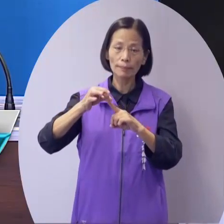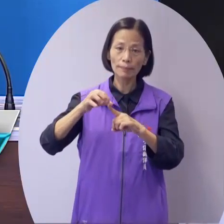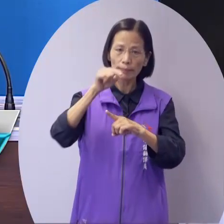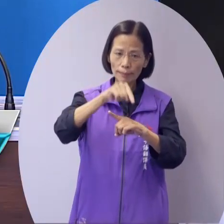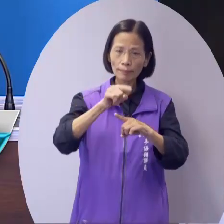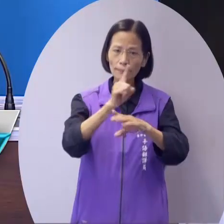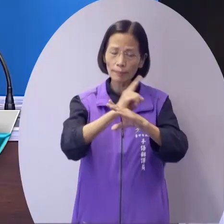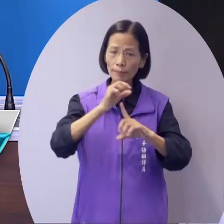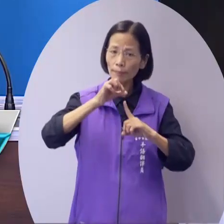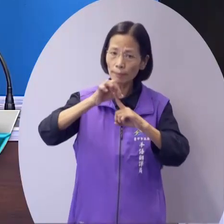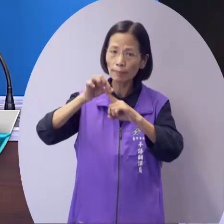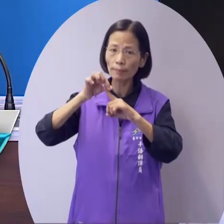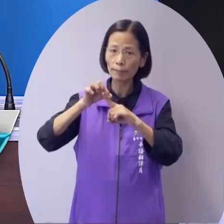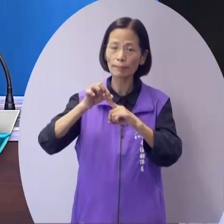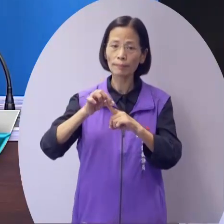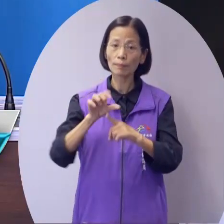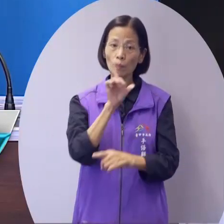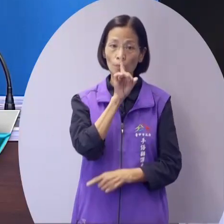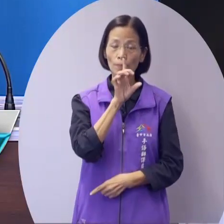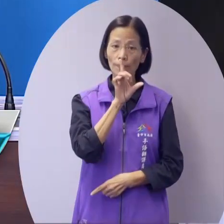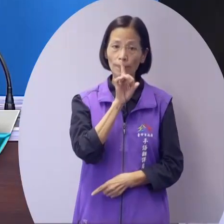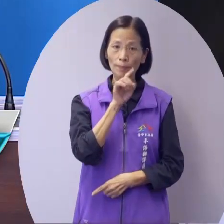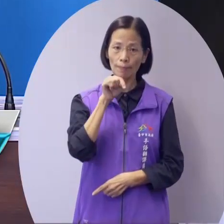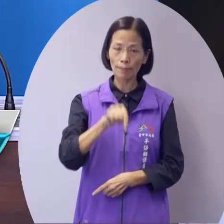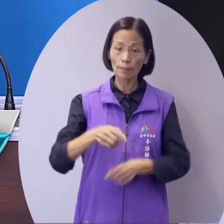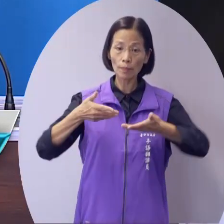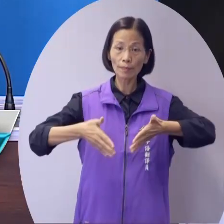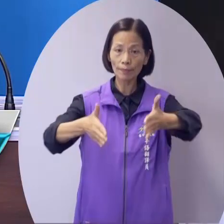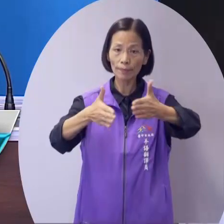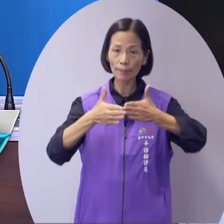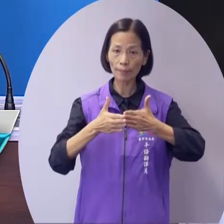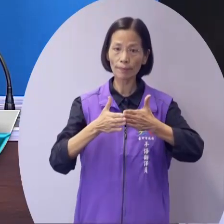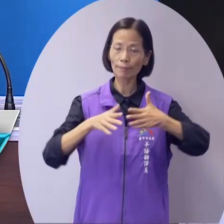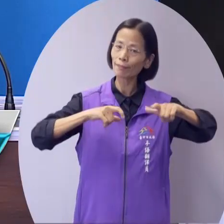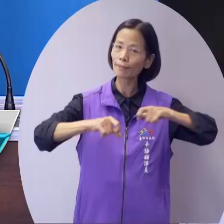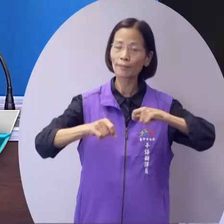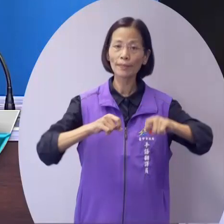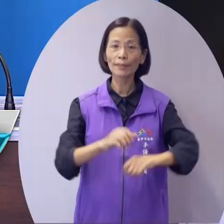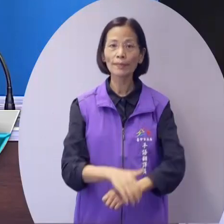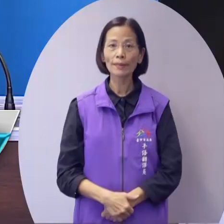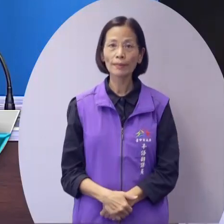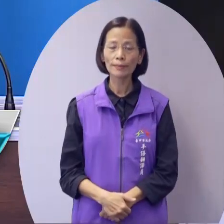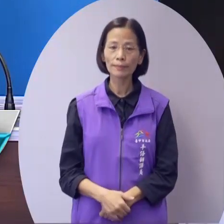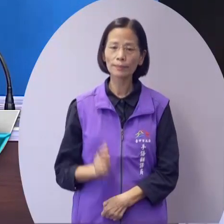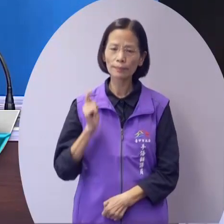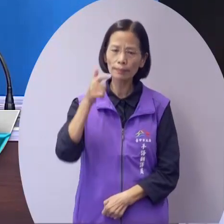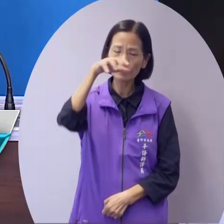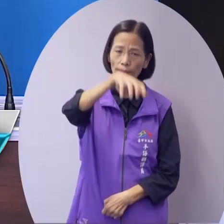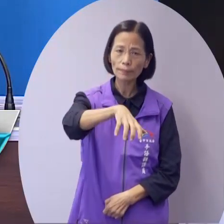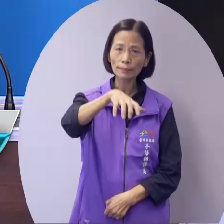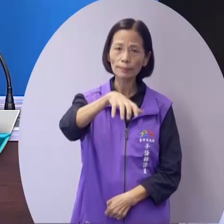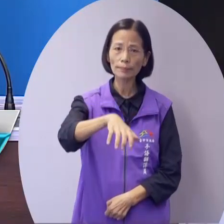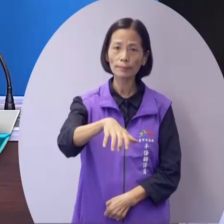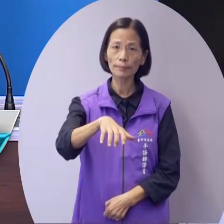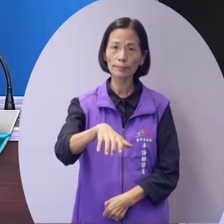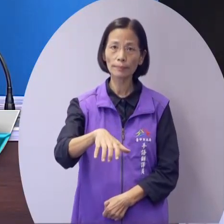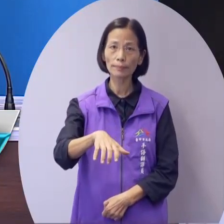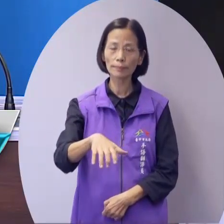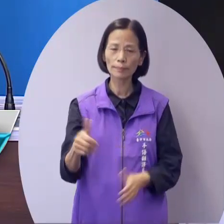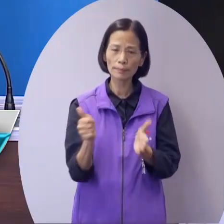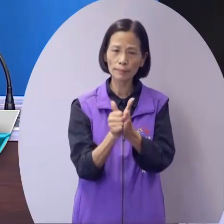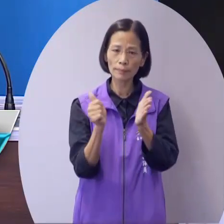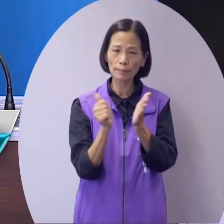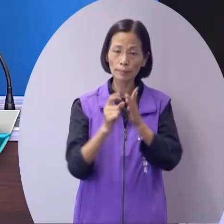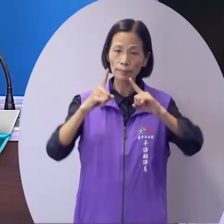作小黄公车呢，那是我们台中市非常重要的一个施政。因为有些偏乡地区，那它的一个载